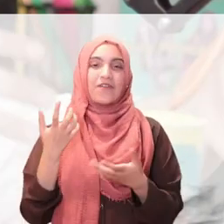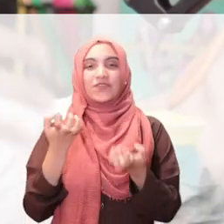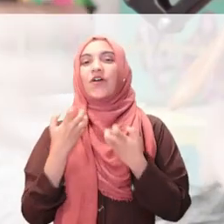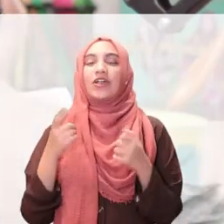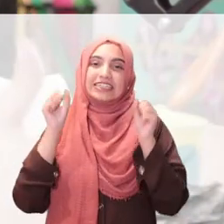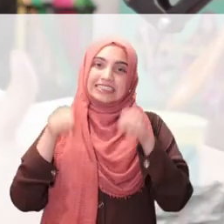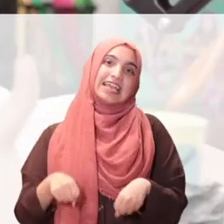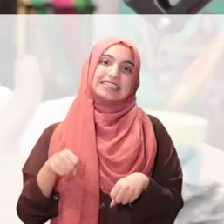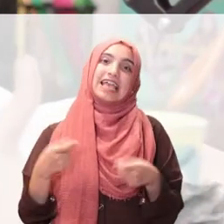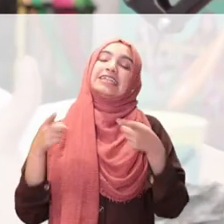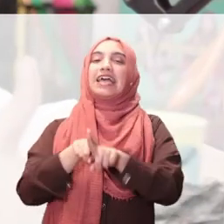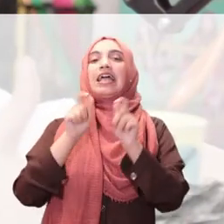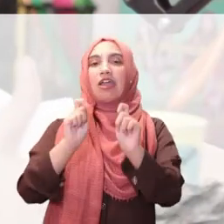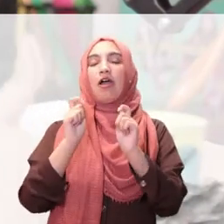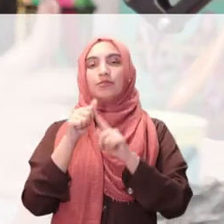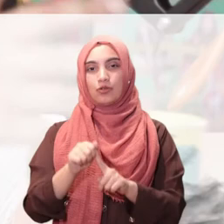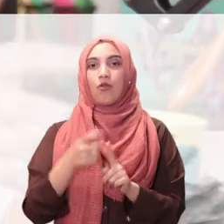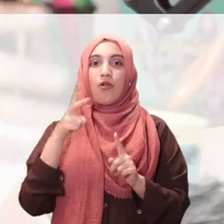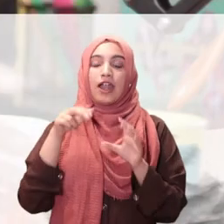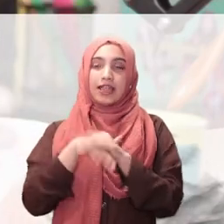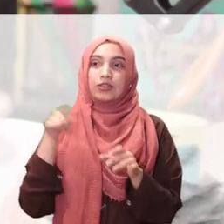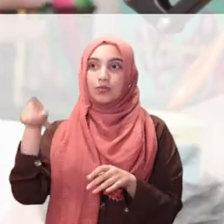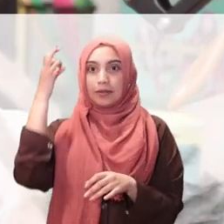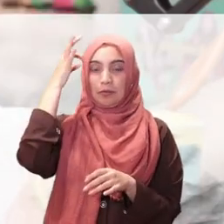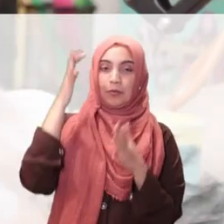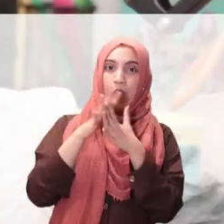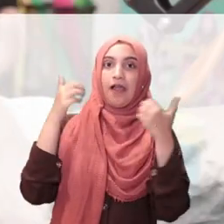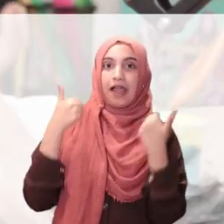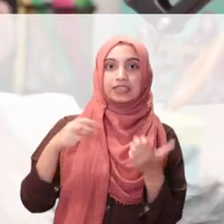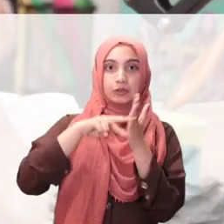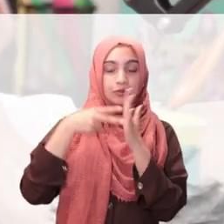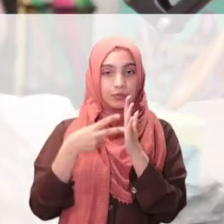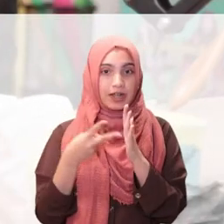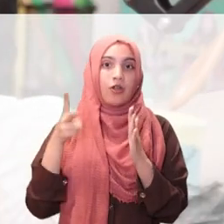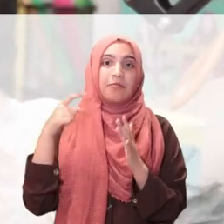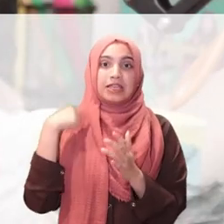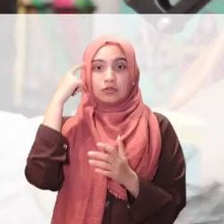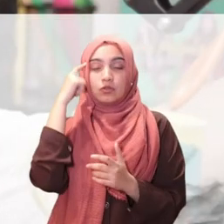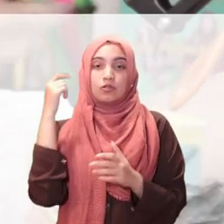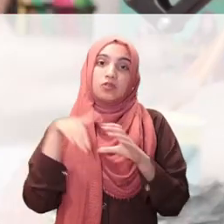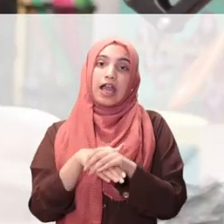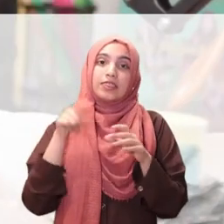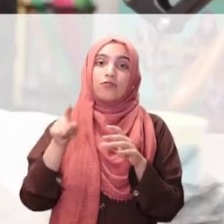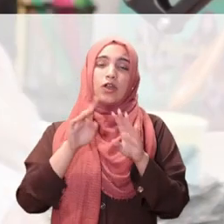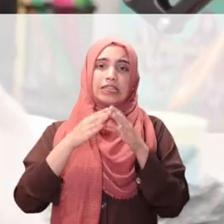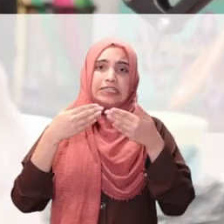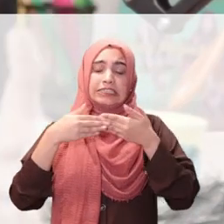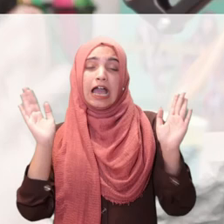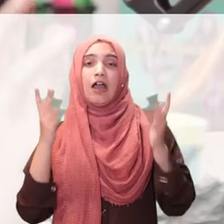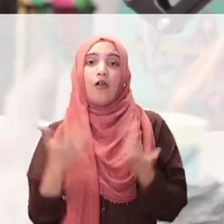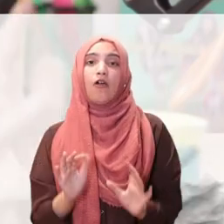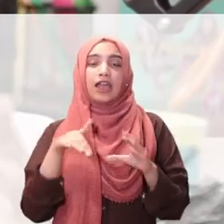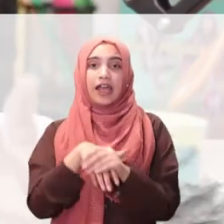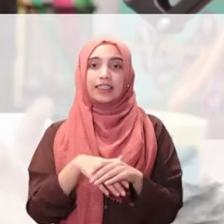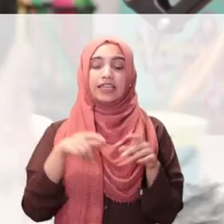रीजेनरेटिव व्हाट आई थिंग रेटिंग गिव रिलीफ टो ओपन ऑल थे डोर्स फ्रॉम ईयर्स आफ्टर ऑल सौंफ अंधे वे इनटू